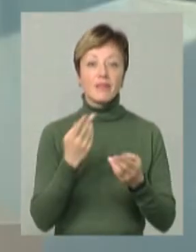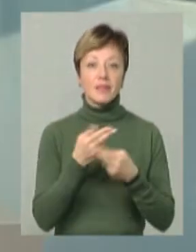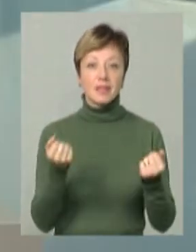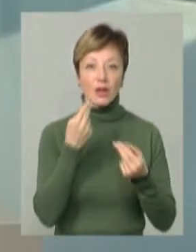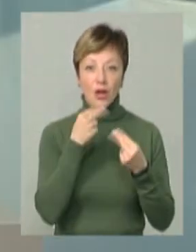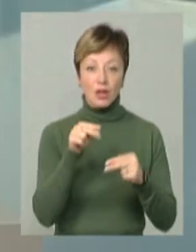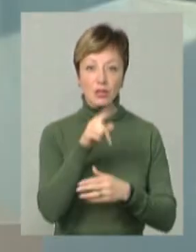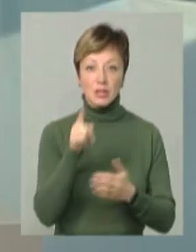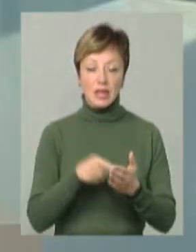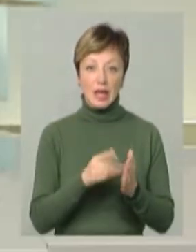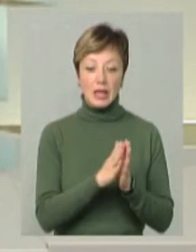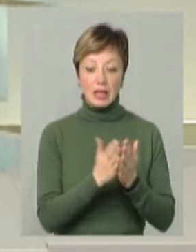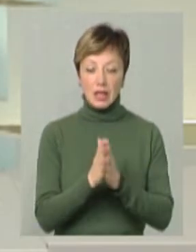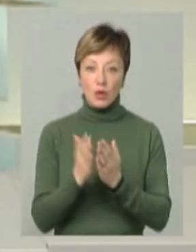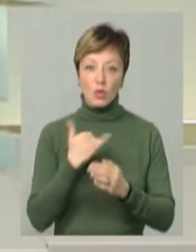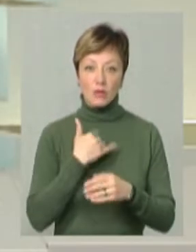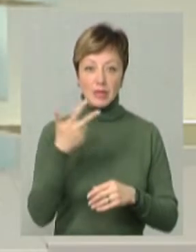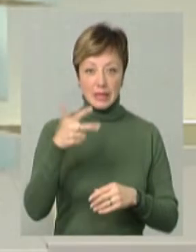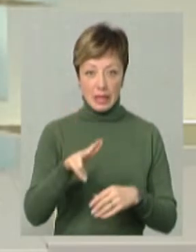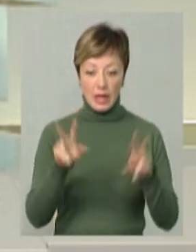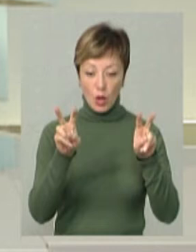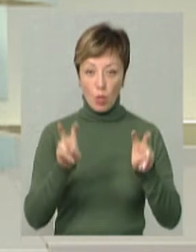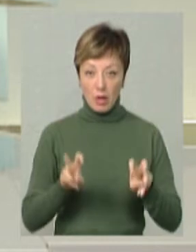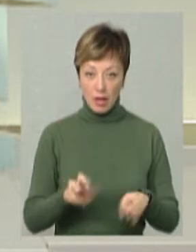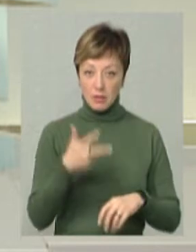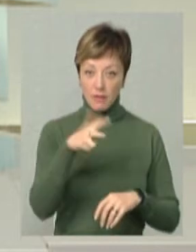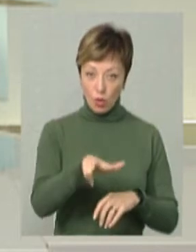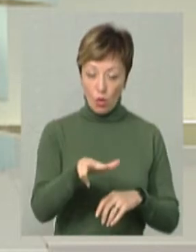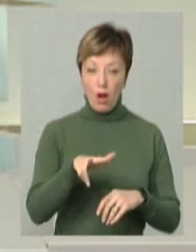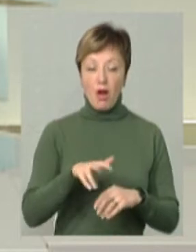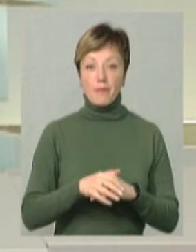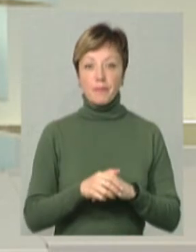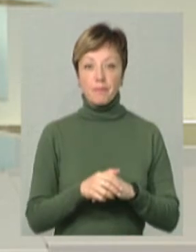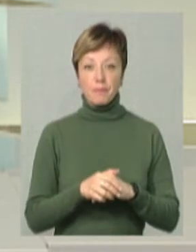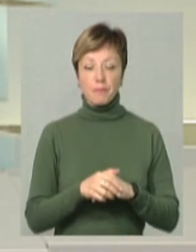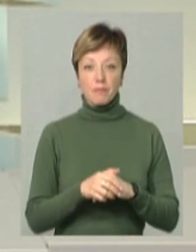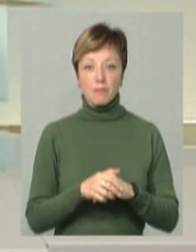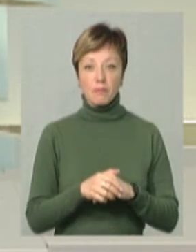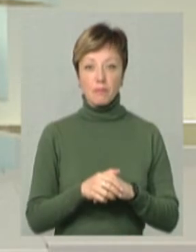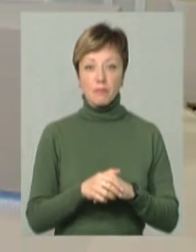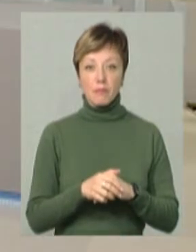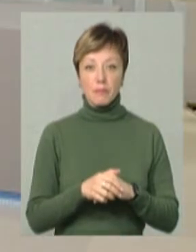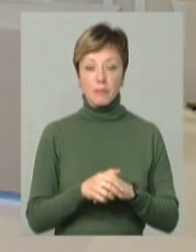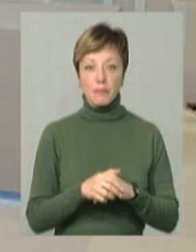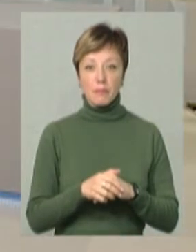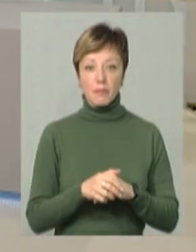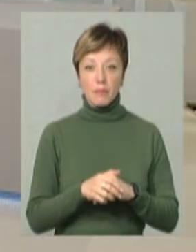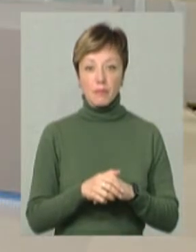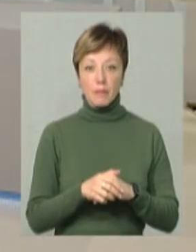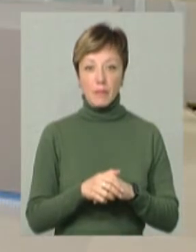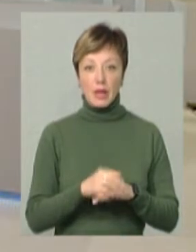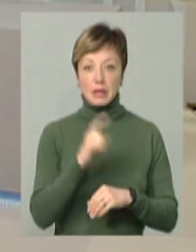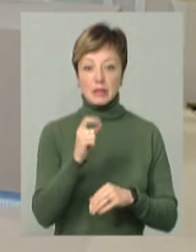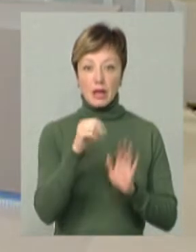кращою? Книги, там у нас було три номінації, в трьох номінаціях, і значить,